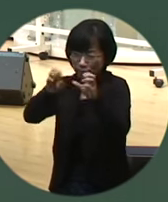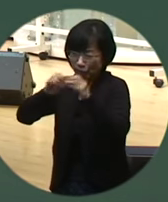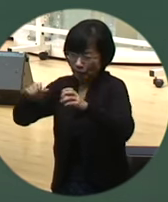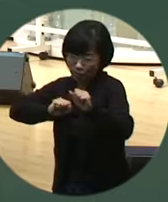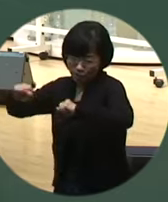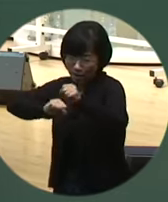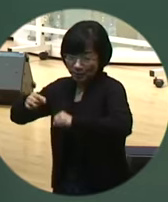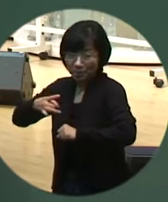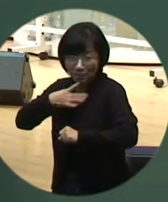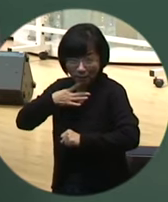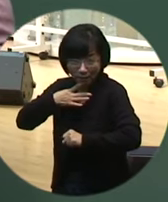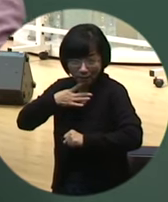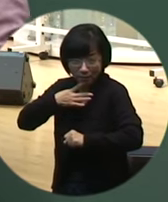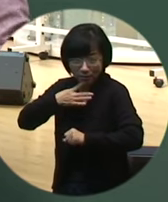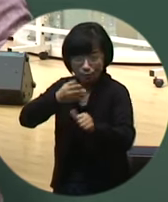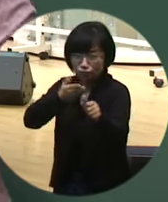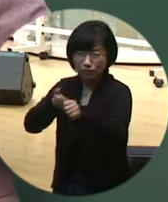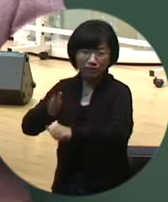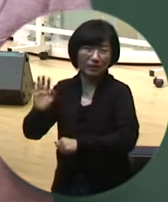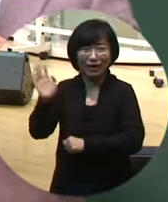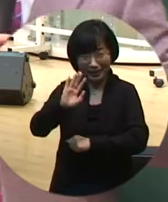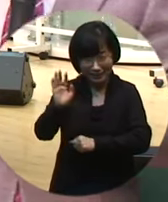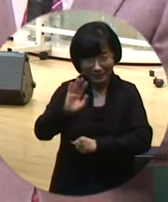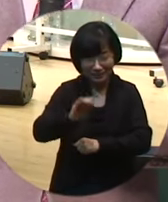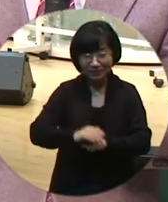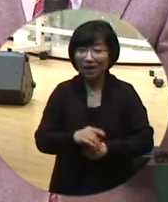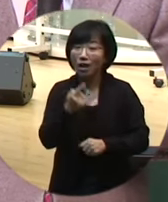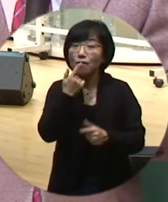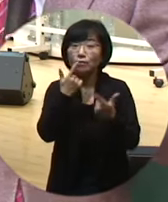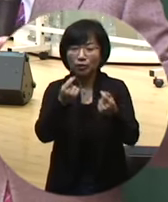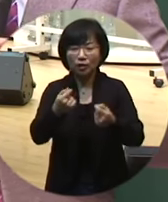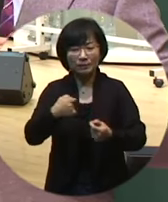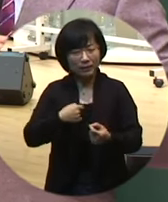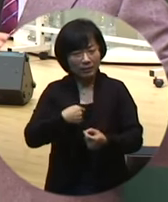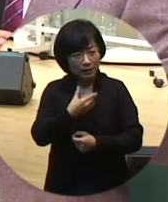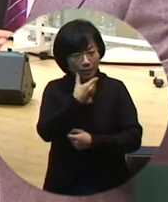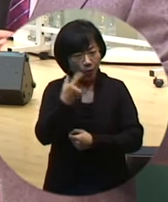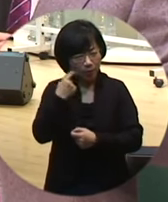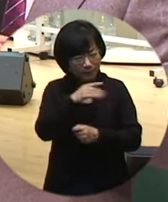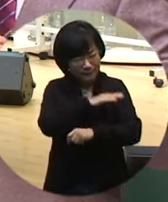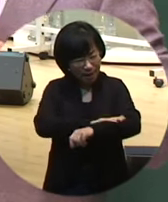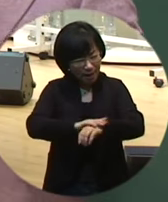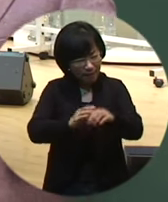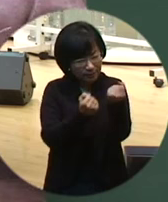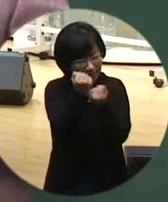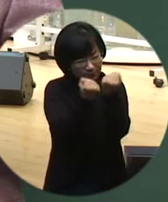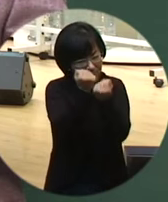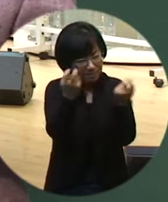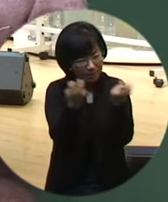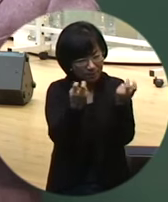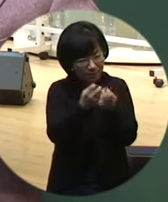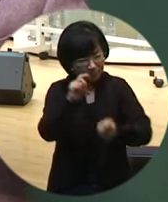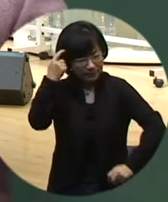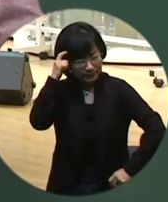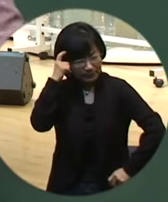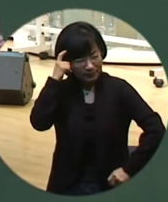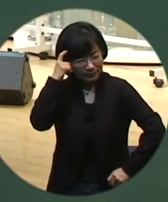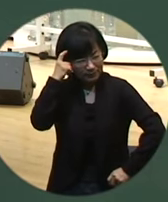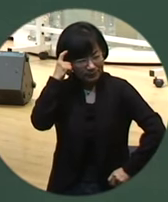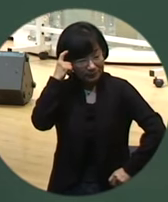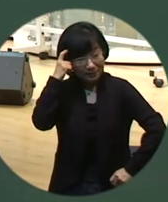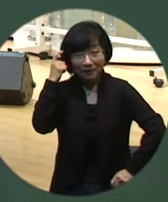복음을 어떻게 설명을 해야 이해가 될까라는 생각이 들더라니까. I thought to myself, how can we explain the gospel in such a way that people can understand these words? 그러면서